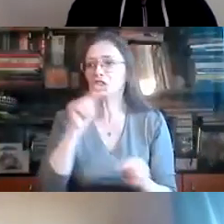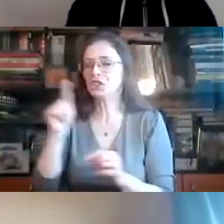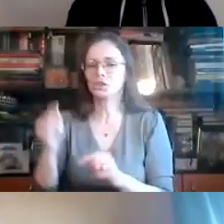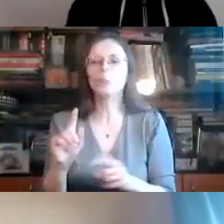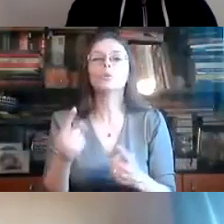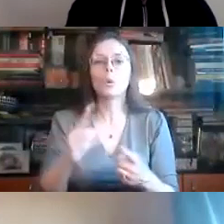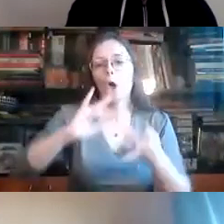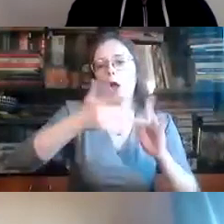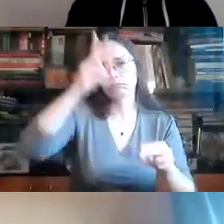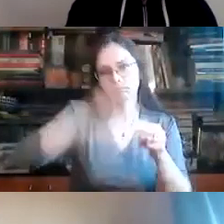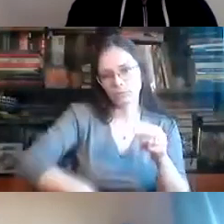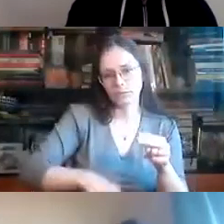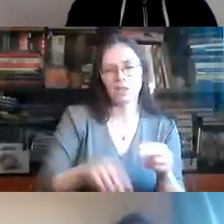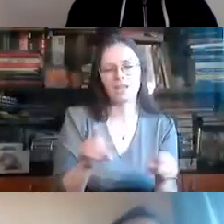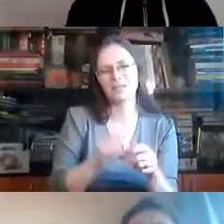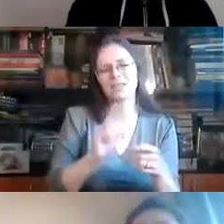не заменит. Но